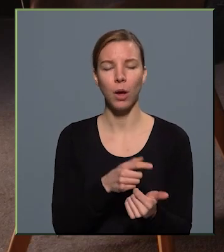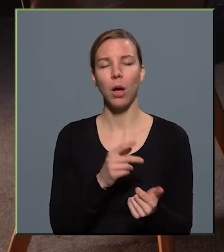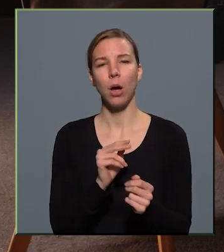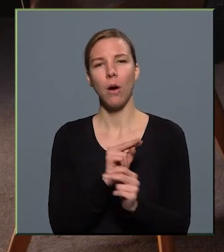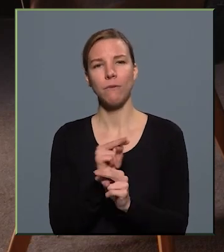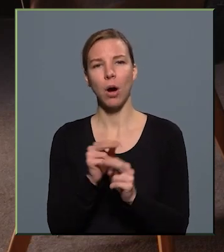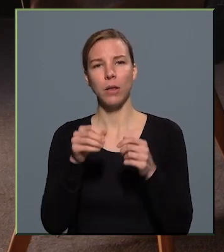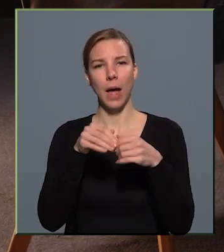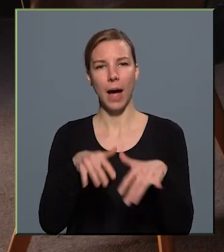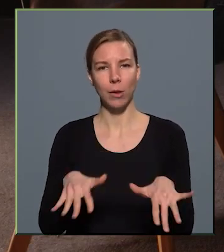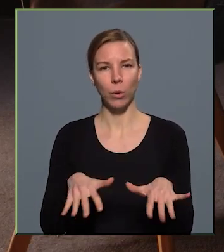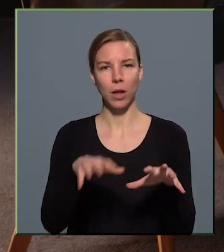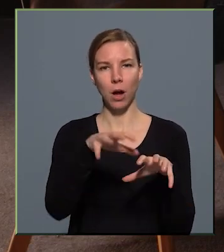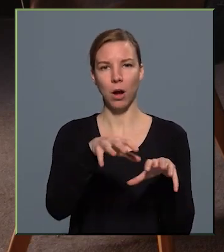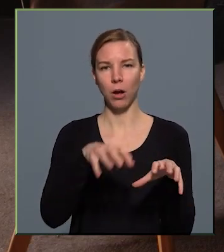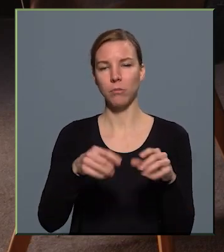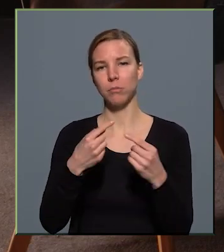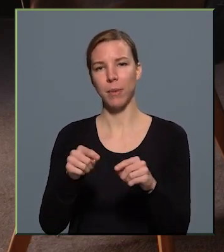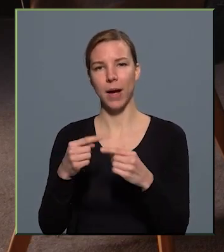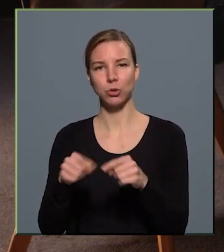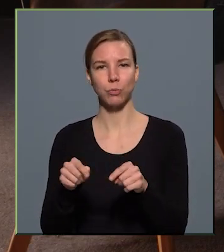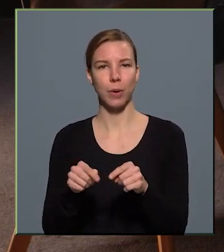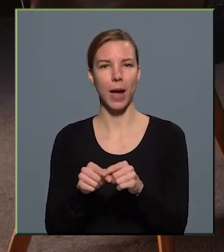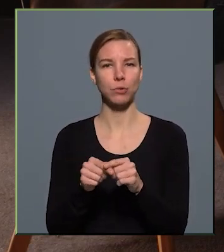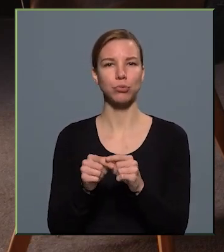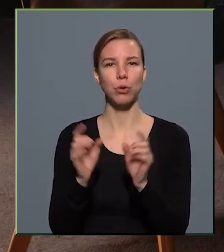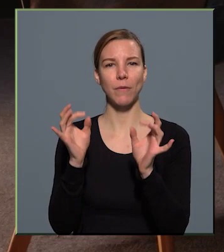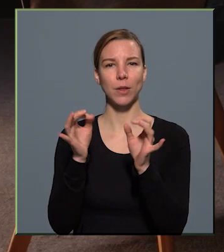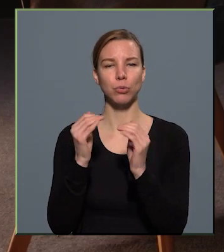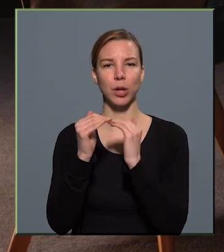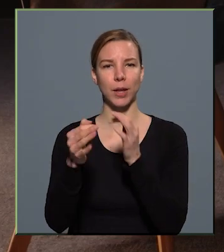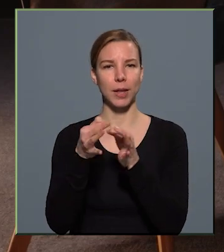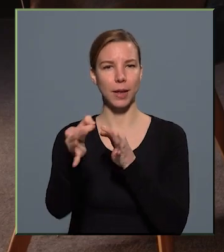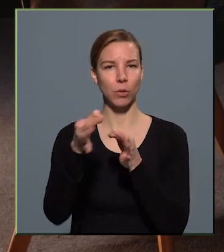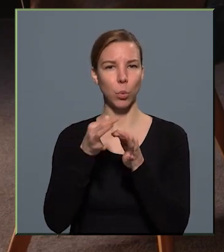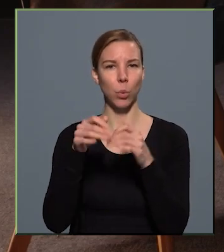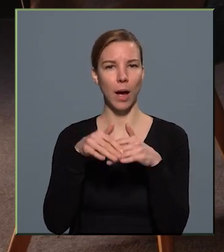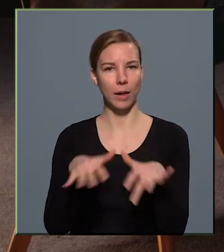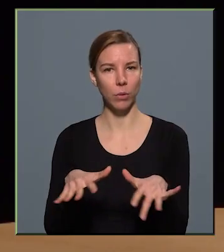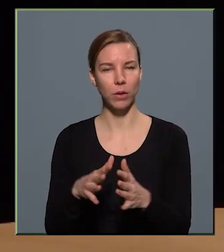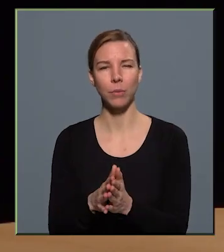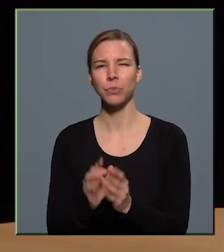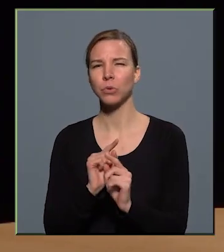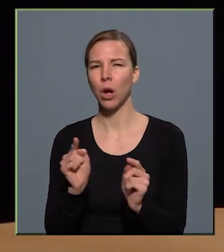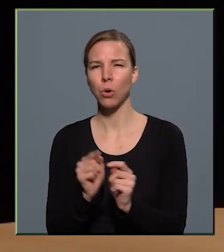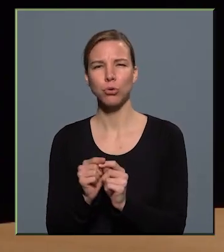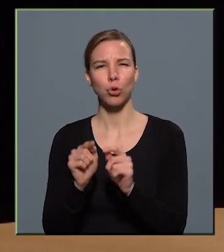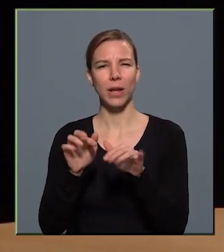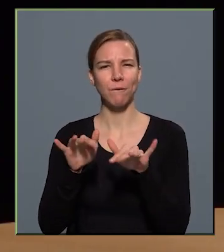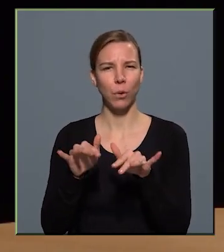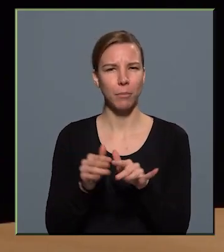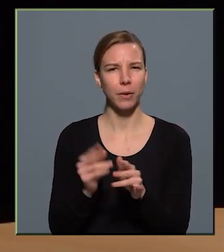vannak hálózatok, különböző típusú feszültségszintű hálózatok, rengeteg IT szakember dolgozik,